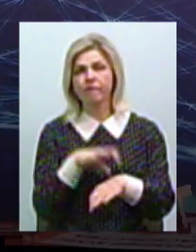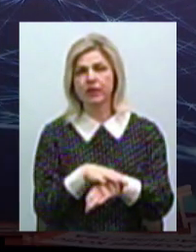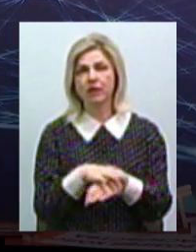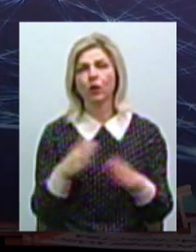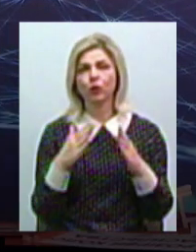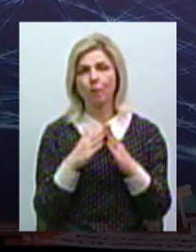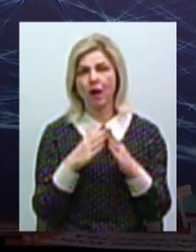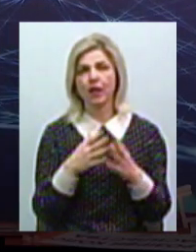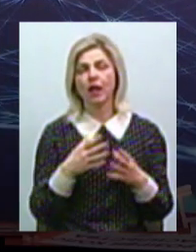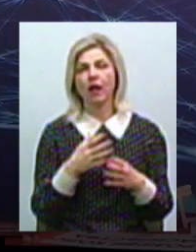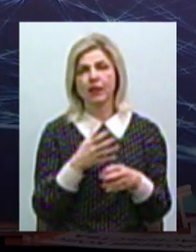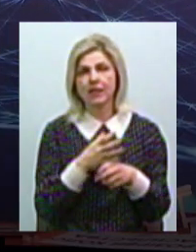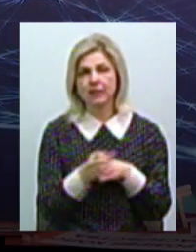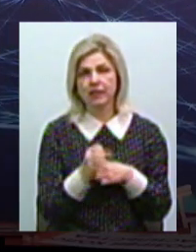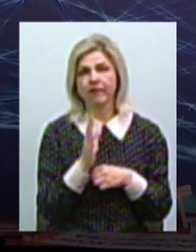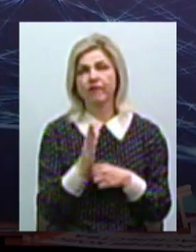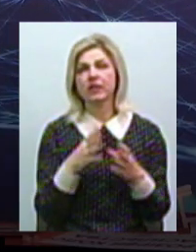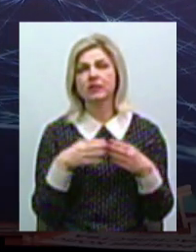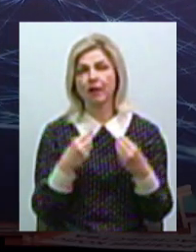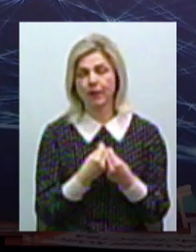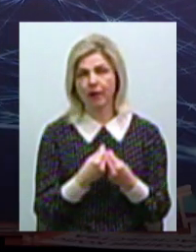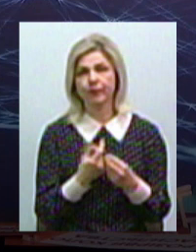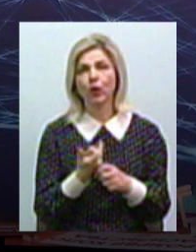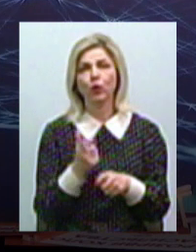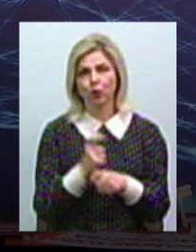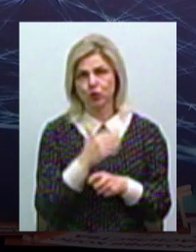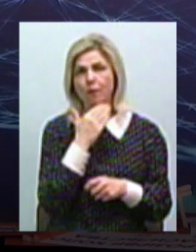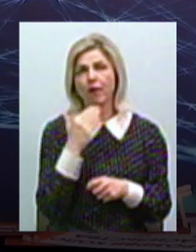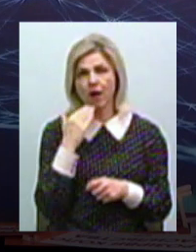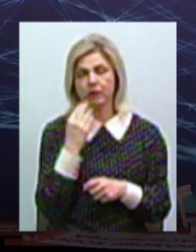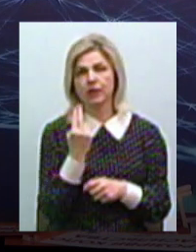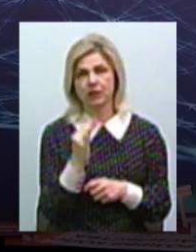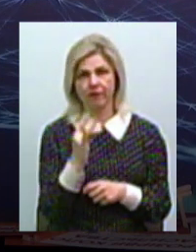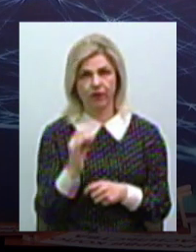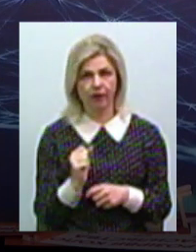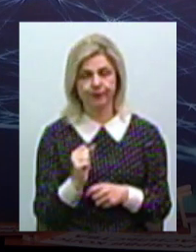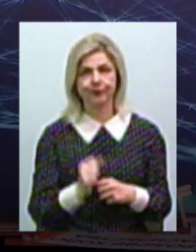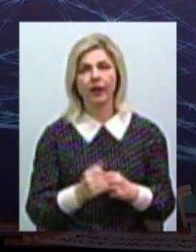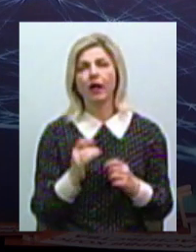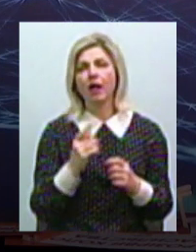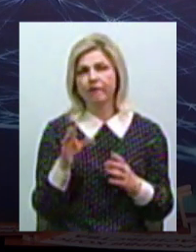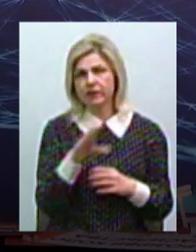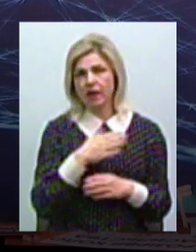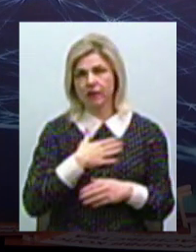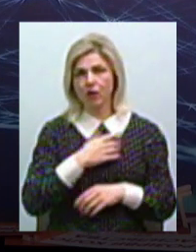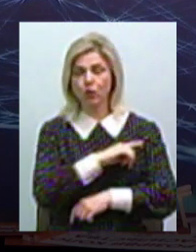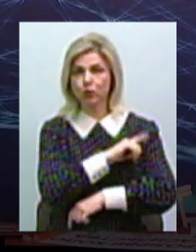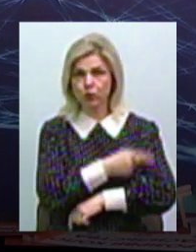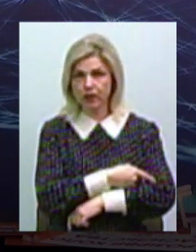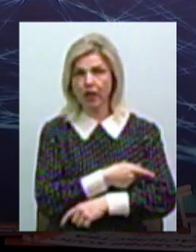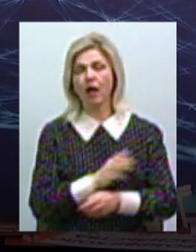у сім'ях. Це досить значна цифра і, звичайно, всі наші зусилля направлені на те,